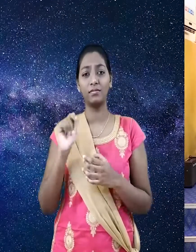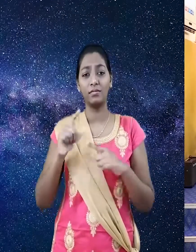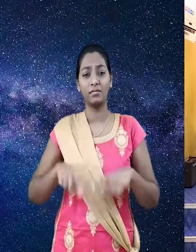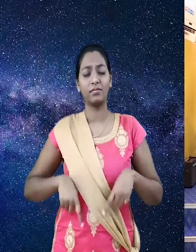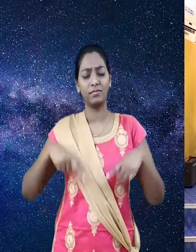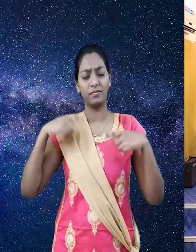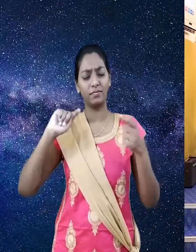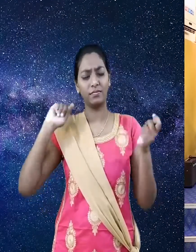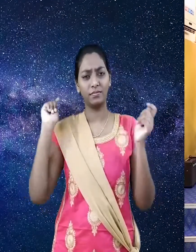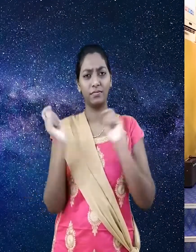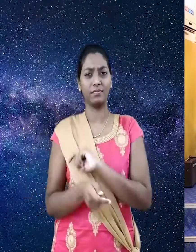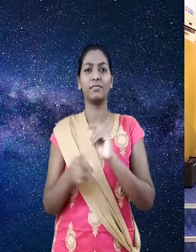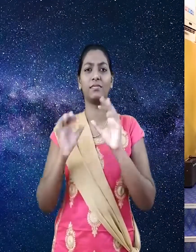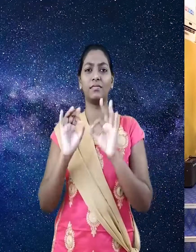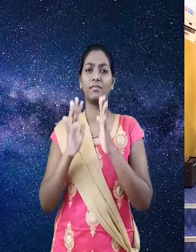जीवनों को बदल दे,